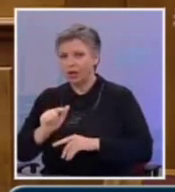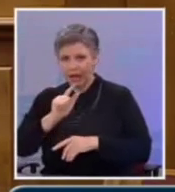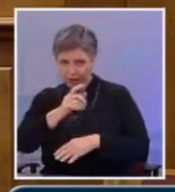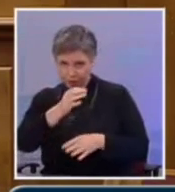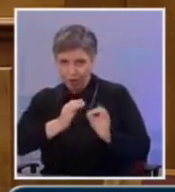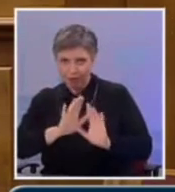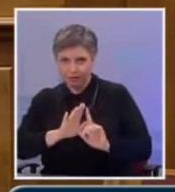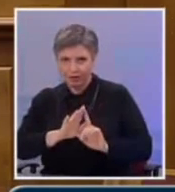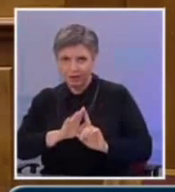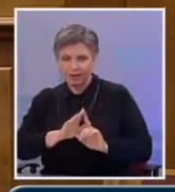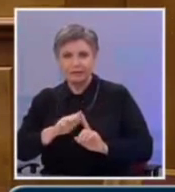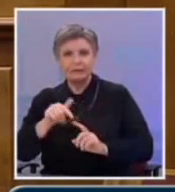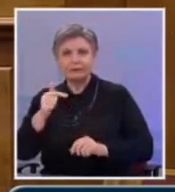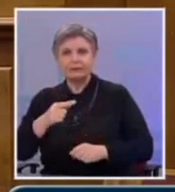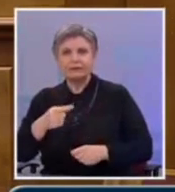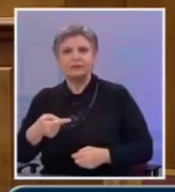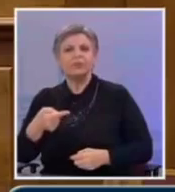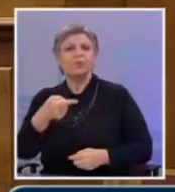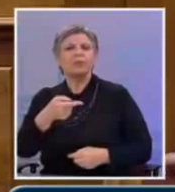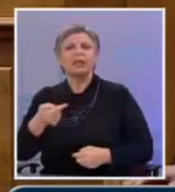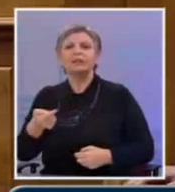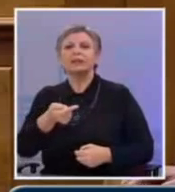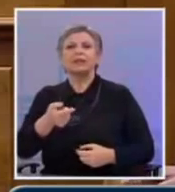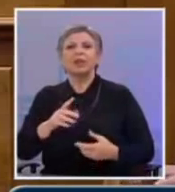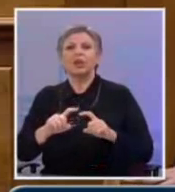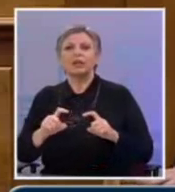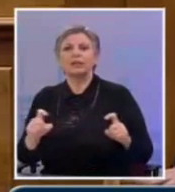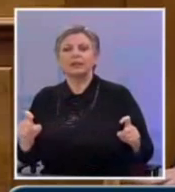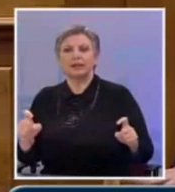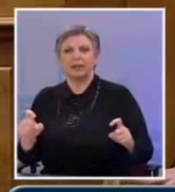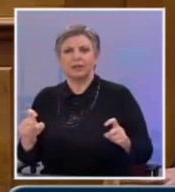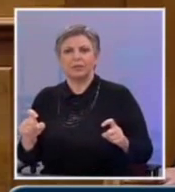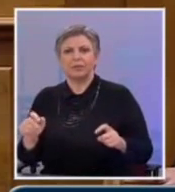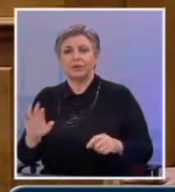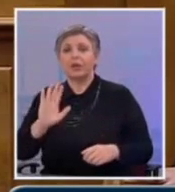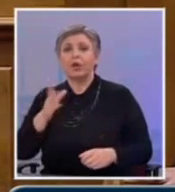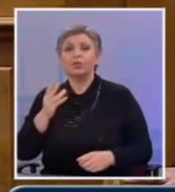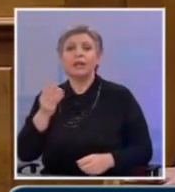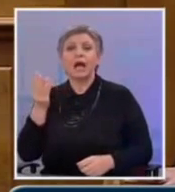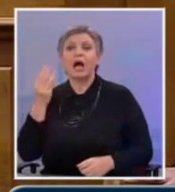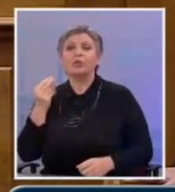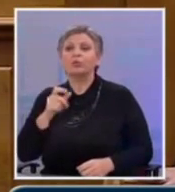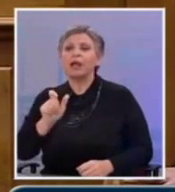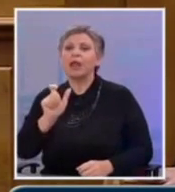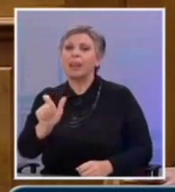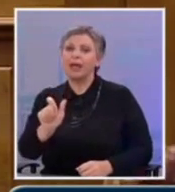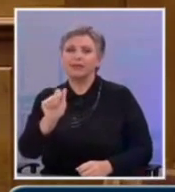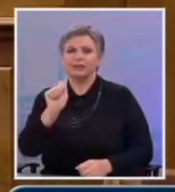Σας πειράζει μόνο να ακούτε τη λέξη αποστασία.